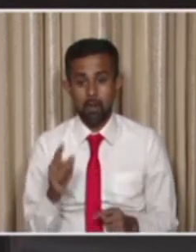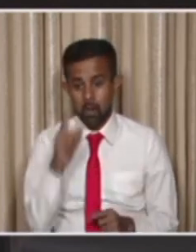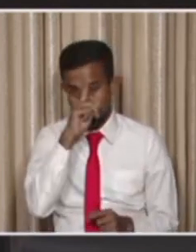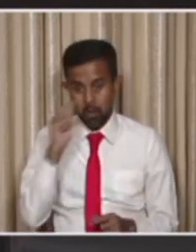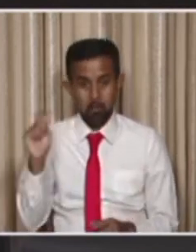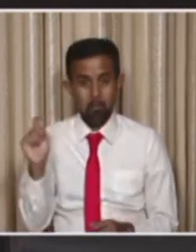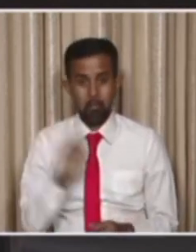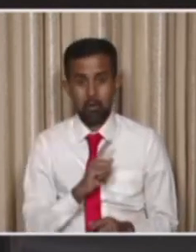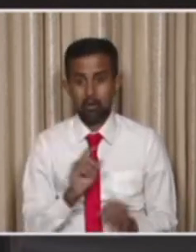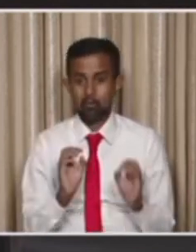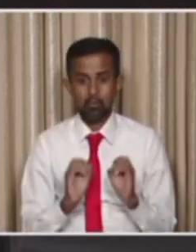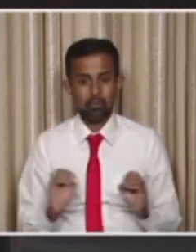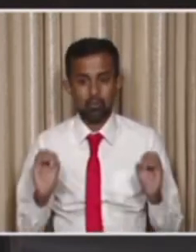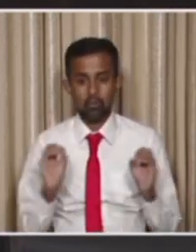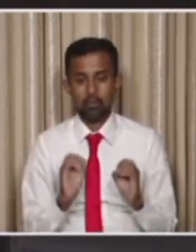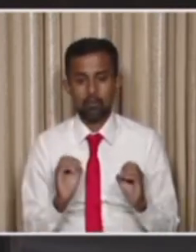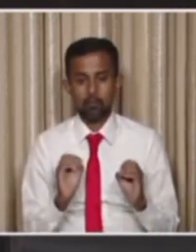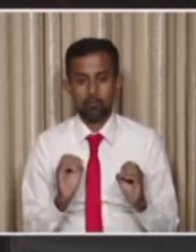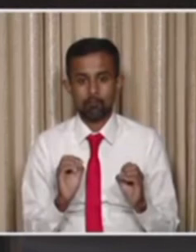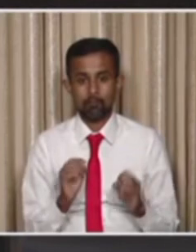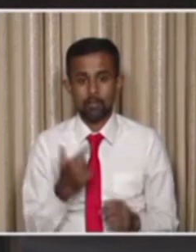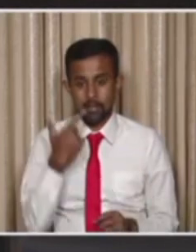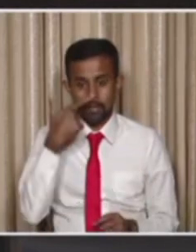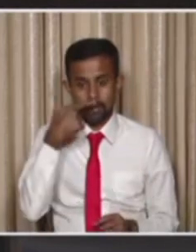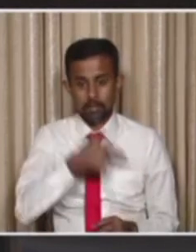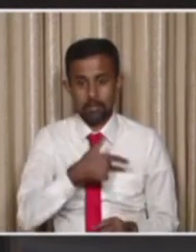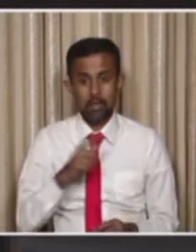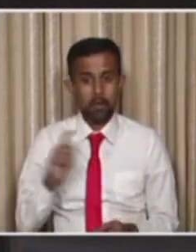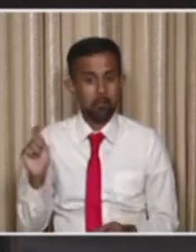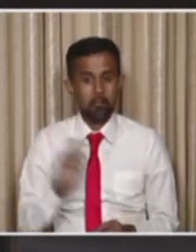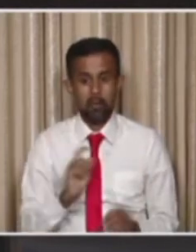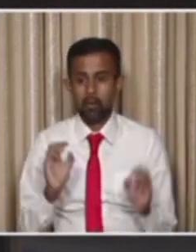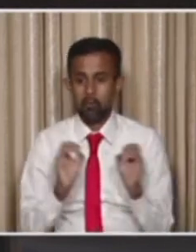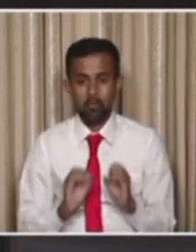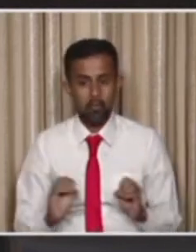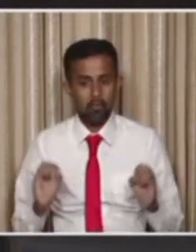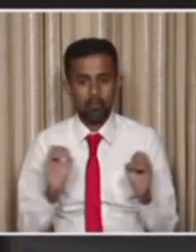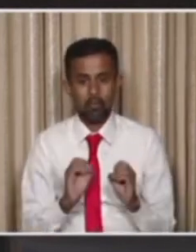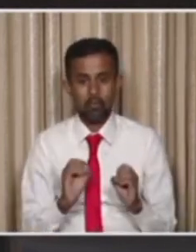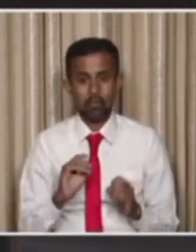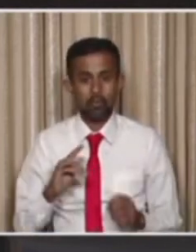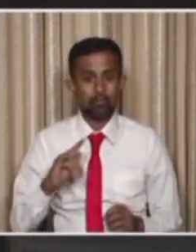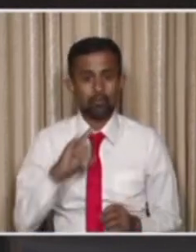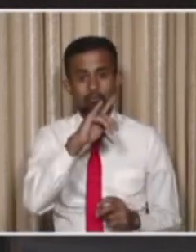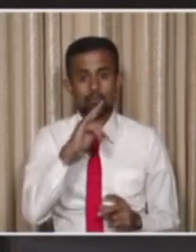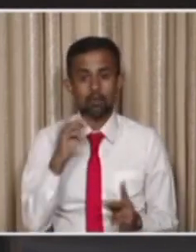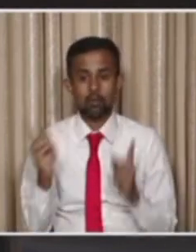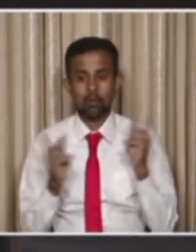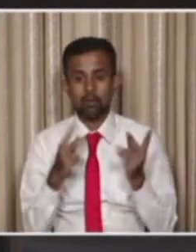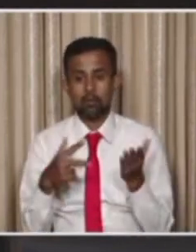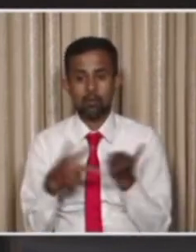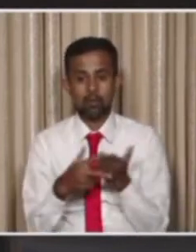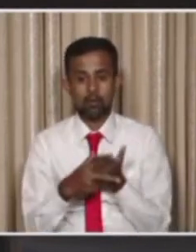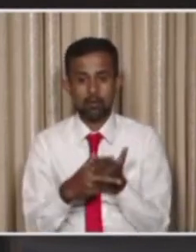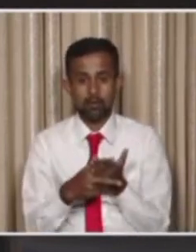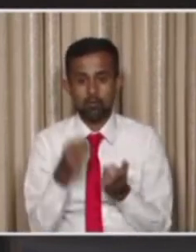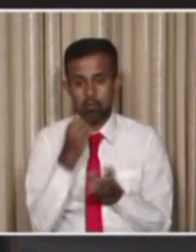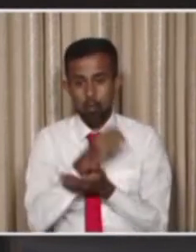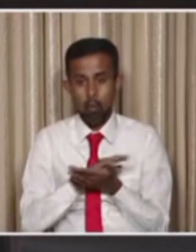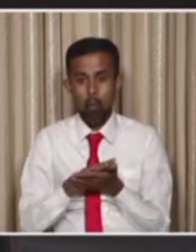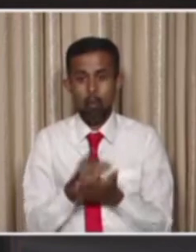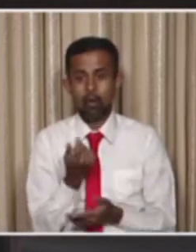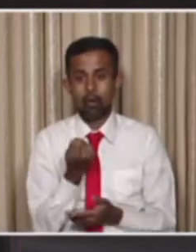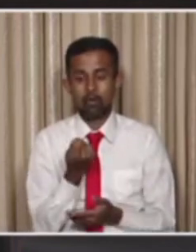නැහැ. ඒ වගේම තෙල් දීම නාරන්නේ නැහැ. ඒ වගේම විදේශ සංචාරවලදී ගුවන් ටිකට් පතවත් හෝටල්